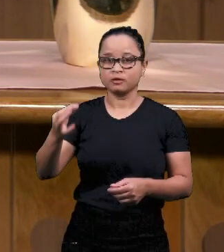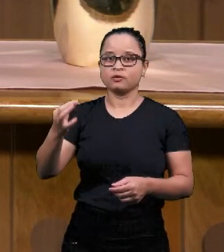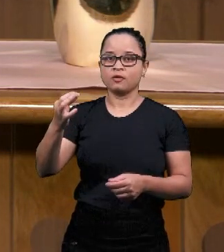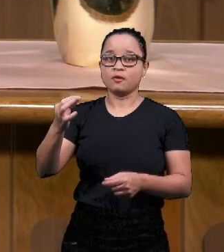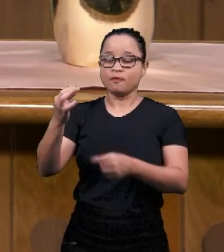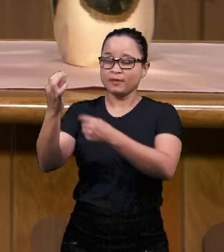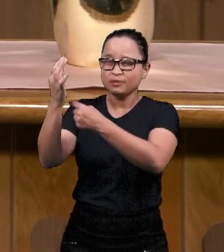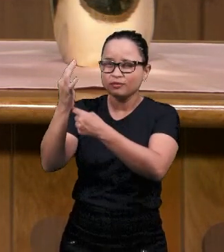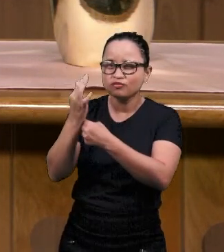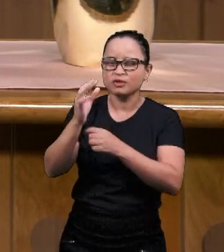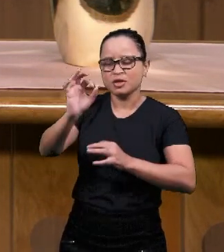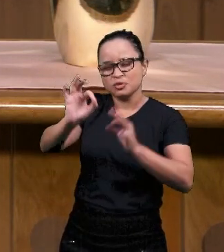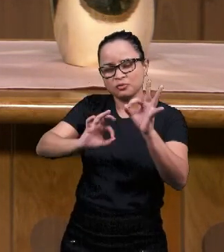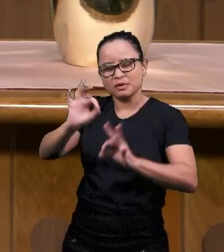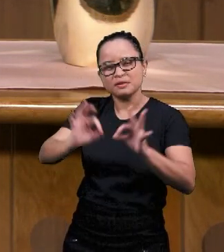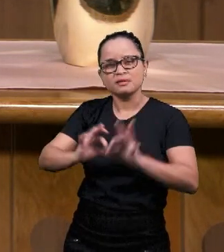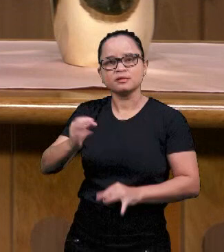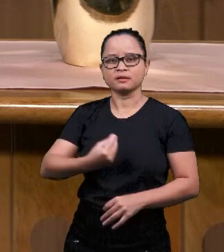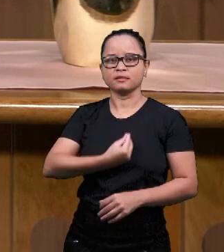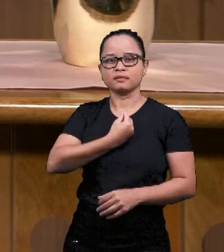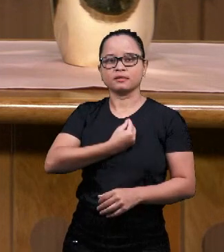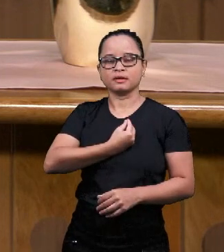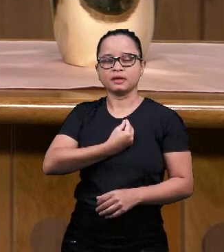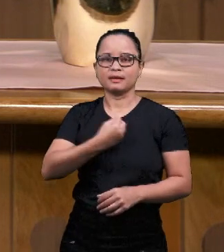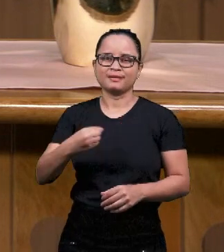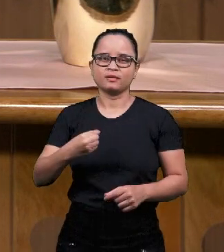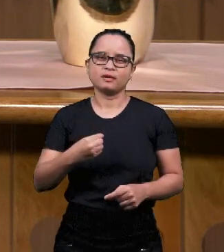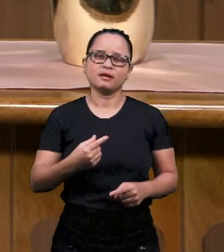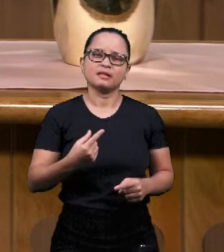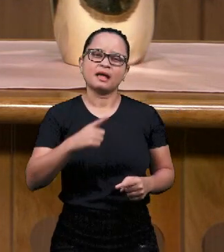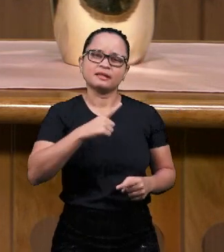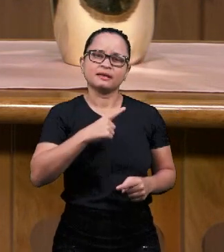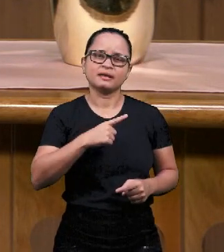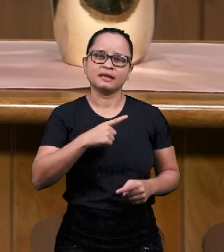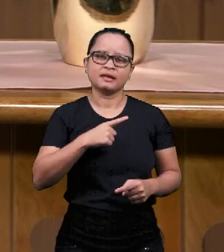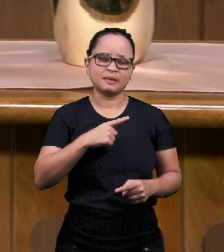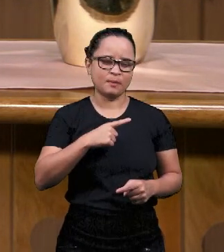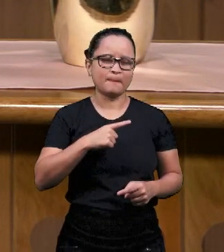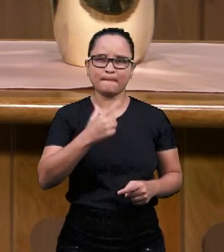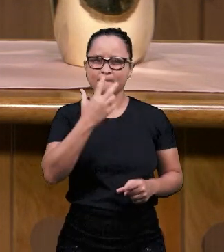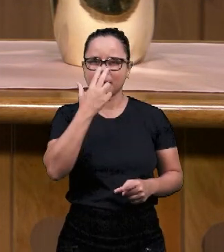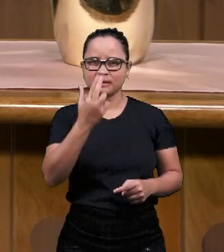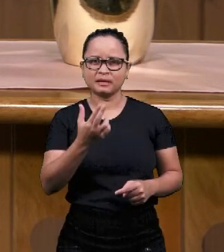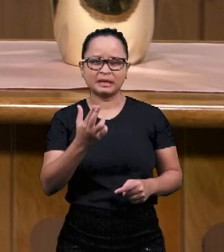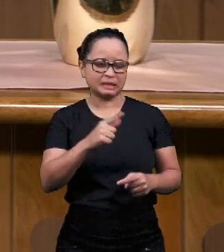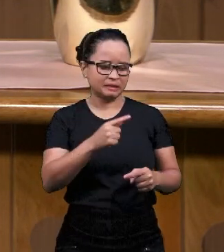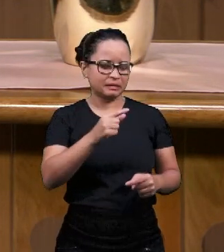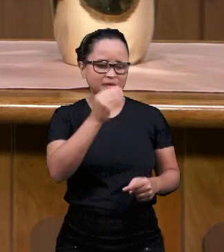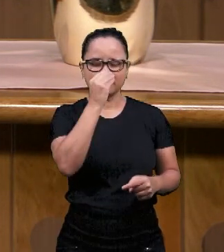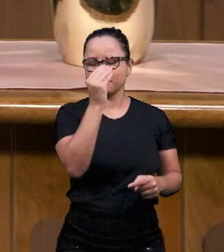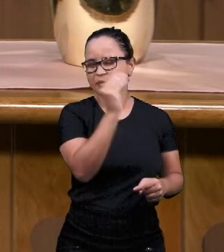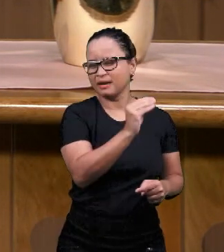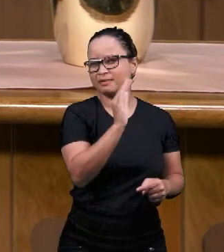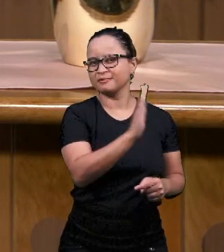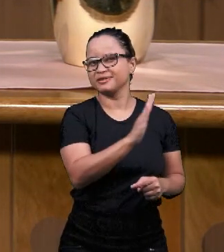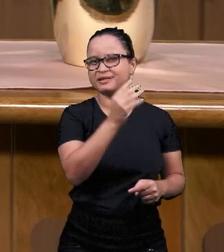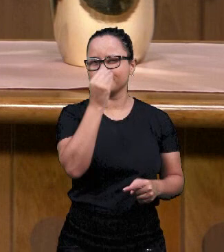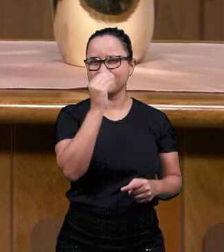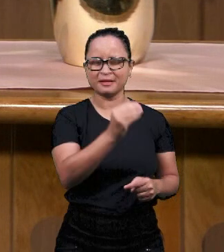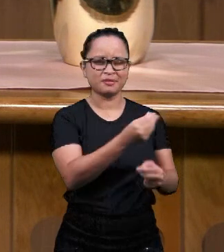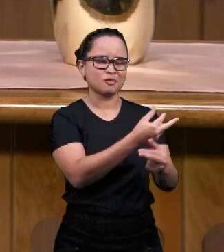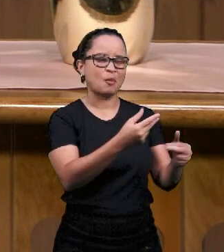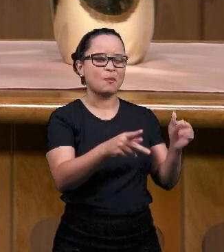меняет нас и в нашей жизни, и дает нам возможность потерять интерес к